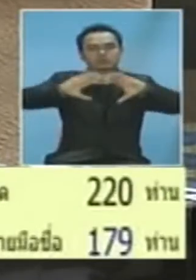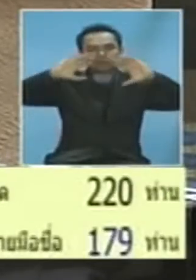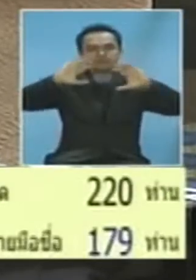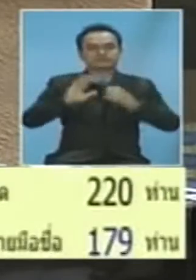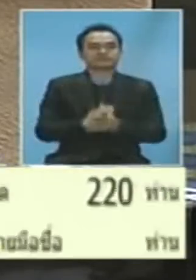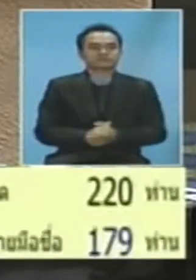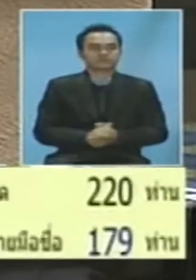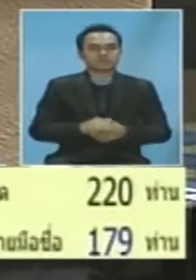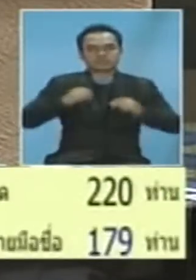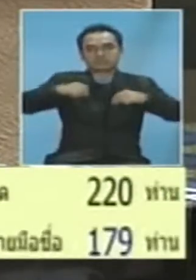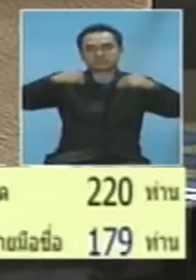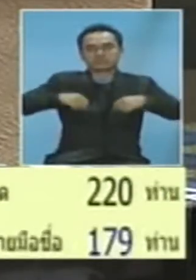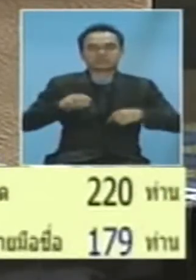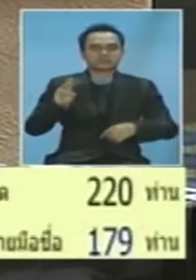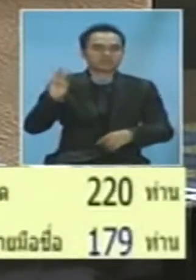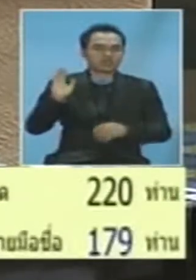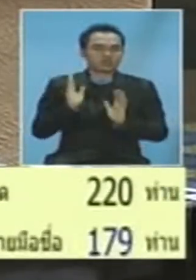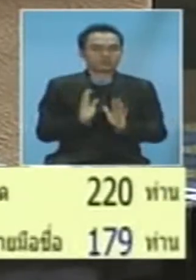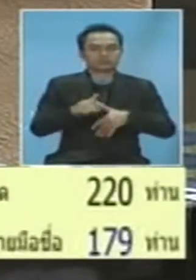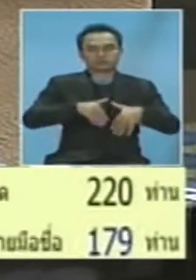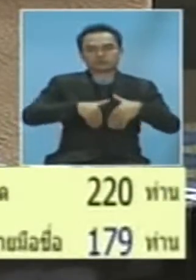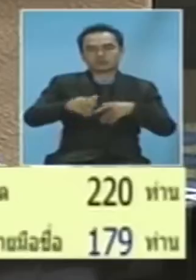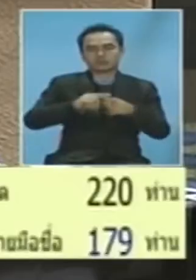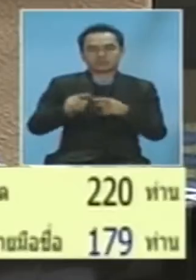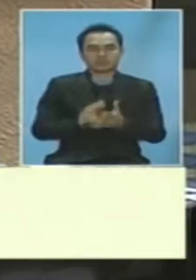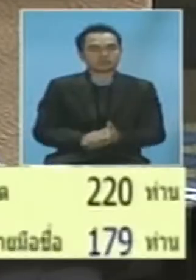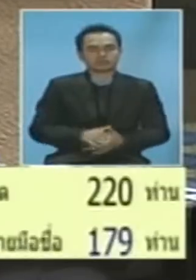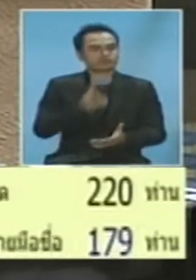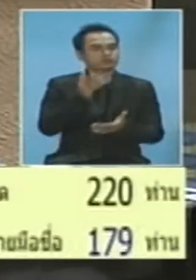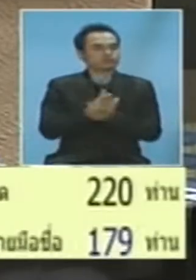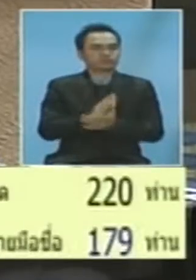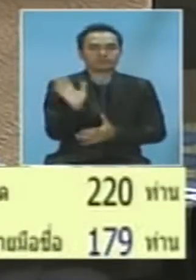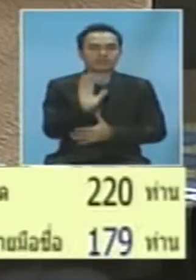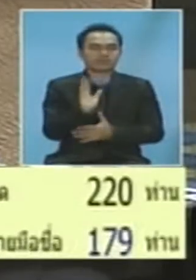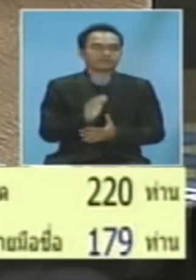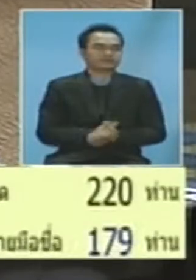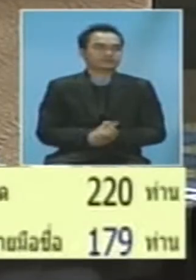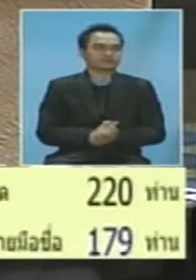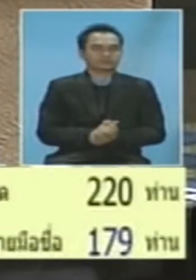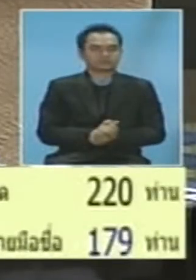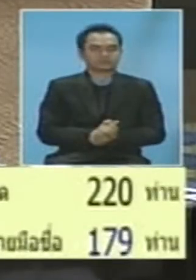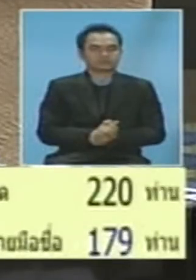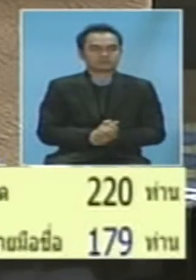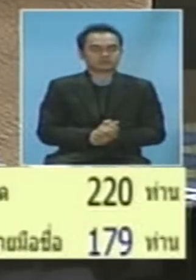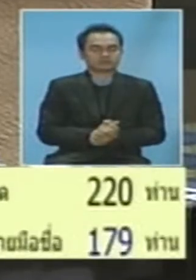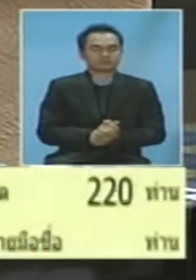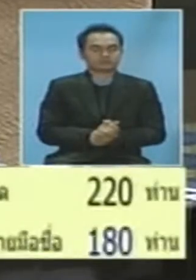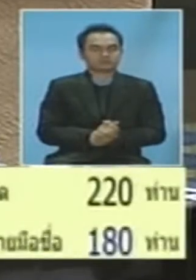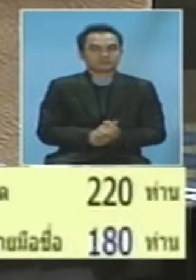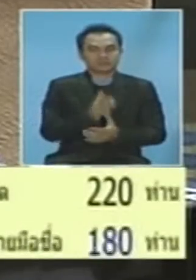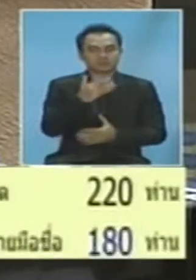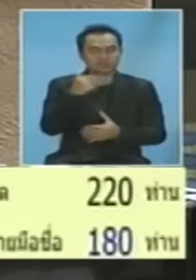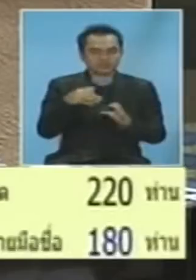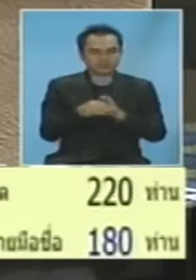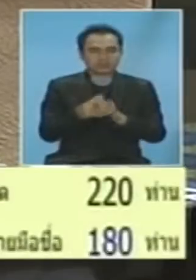เป็นสัญญาประชาคมเลิกไม่ได้แม้วุฒิสภ